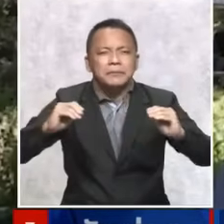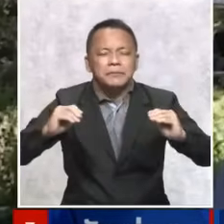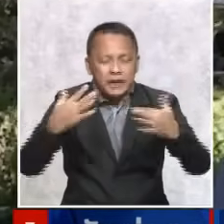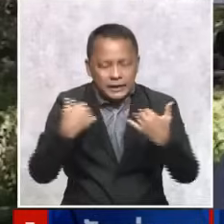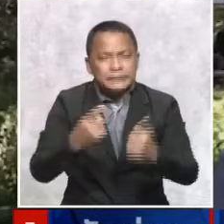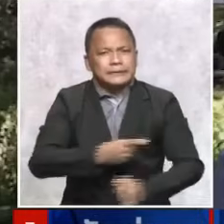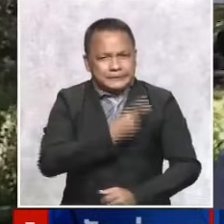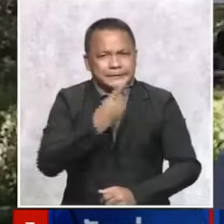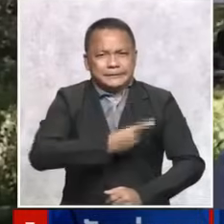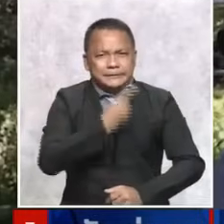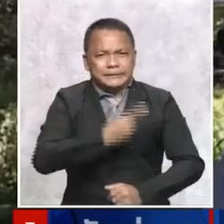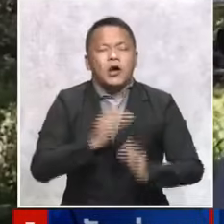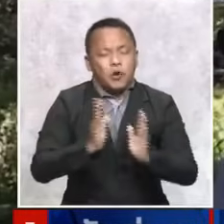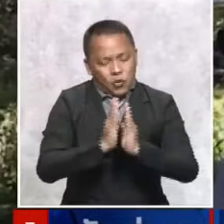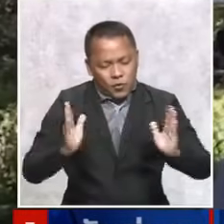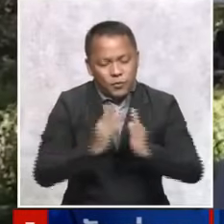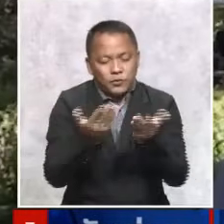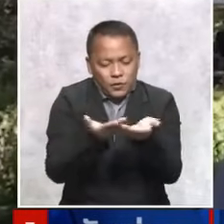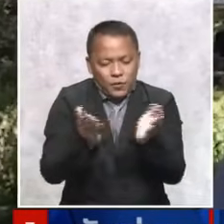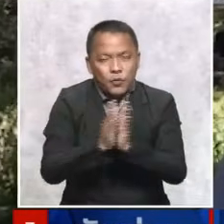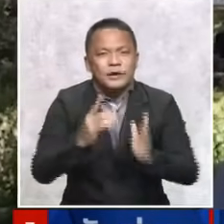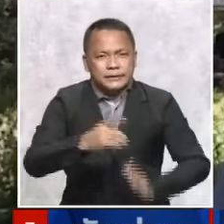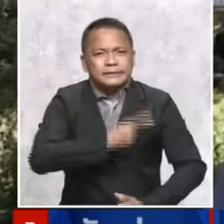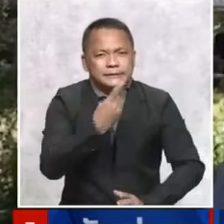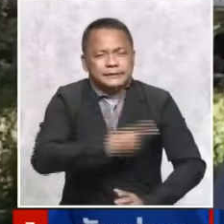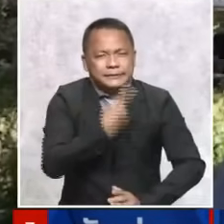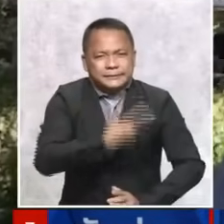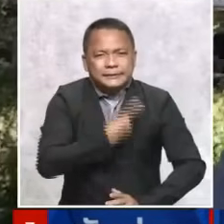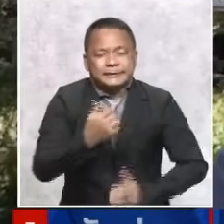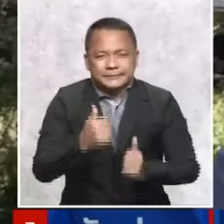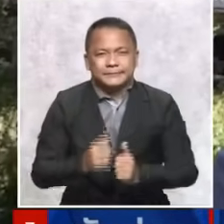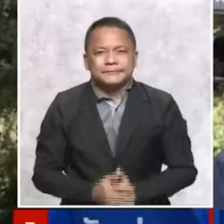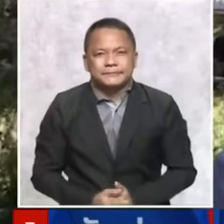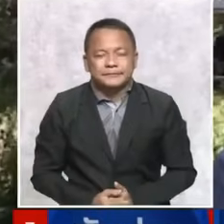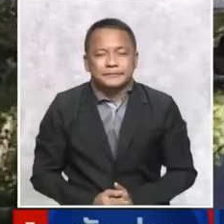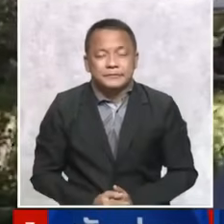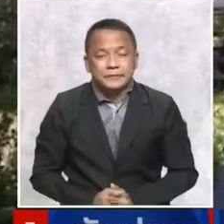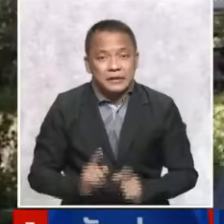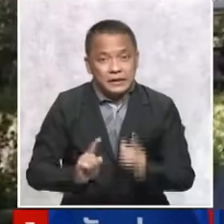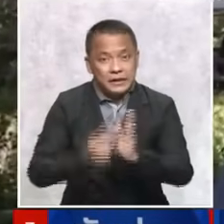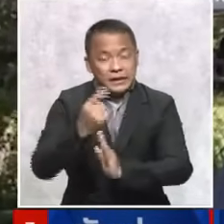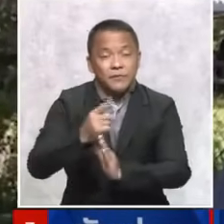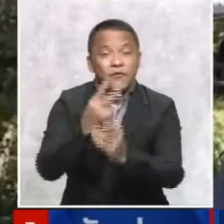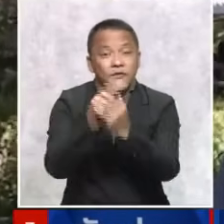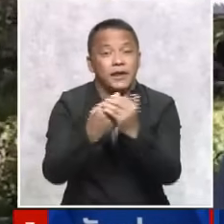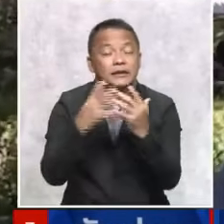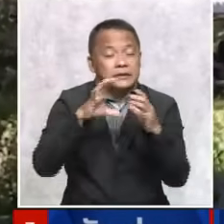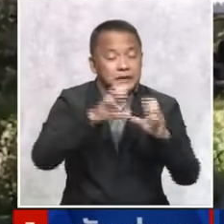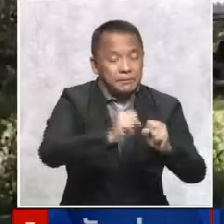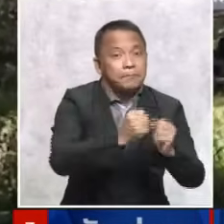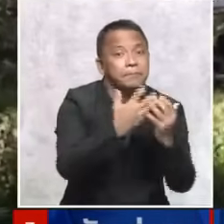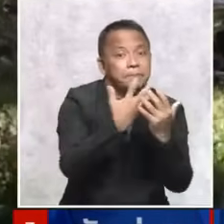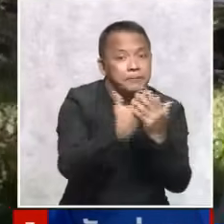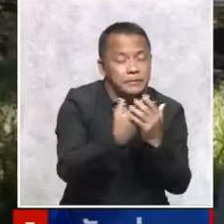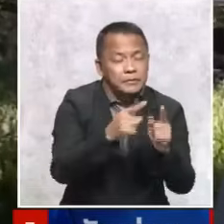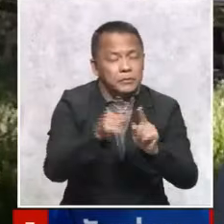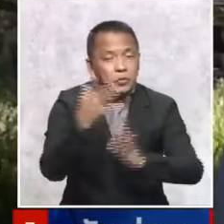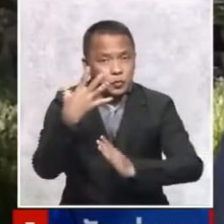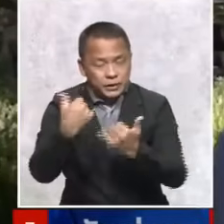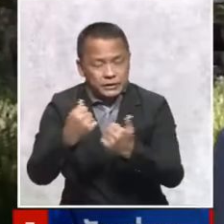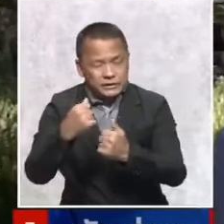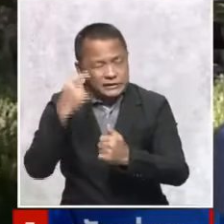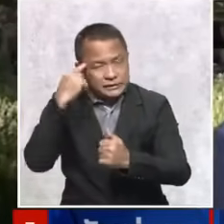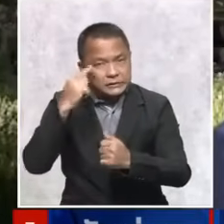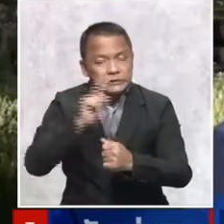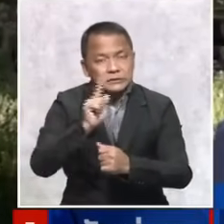พ่อนี่ดีใจแห้งค่ะครอบครัวดีใจดีใจแห้ง นับตั้งแต่วันที่แฟนถูกจับตัวไปน่ะจนถึงวันนี้คือเ